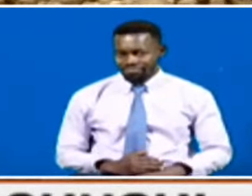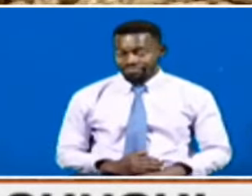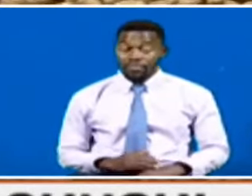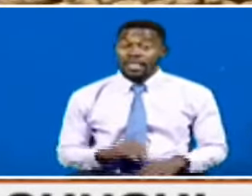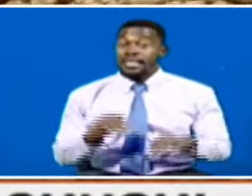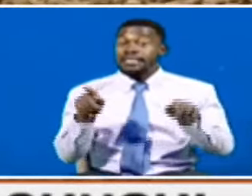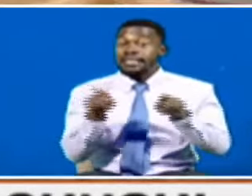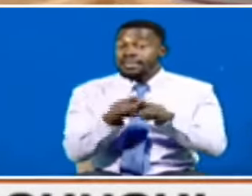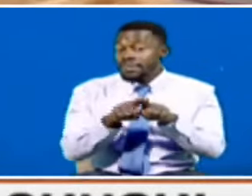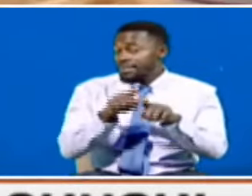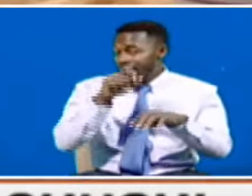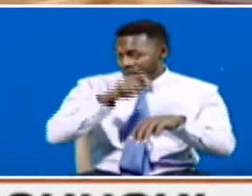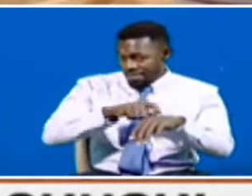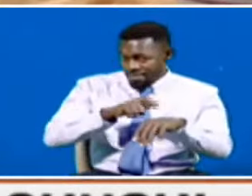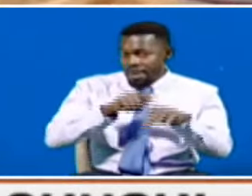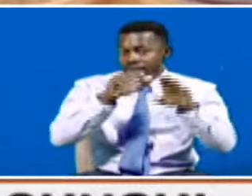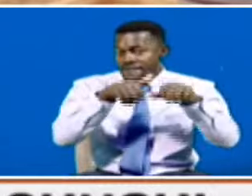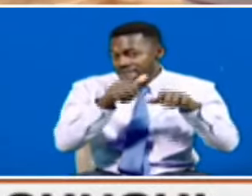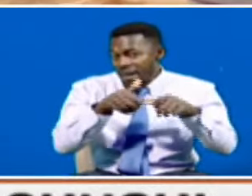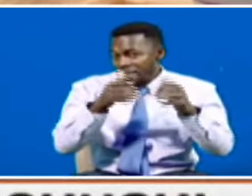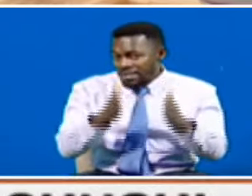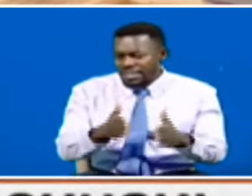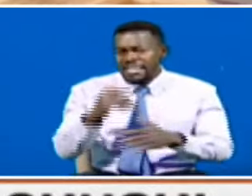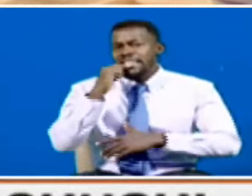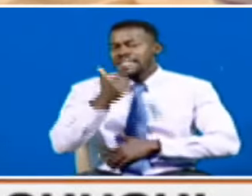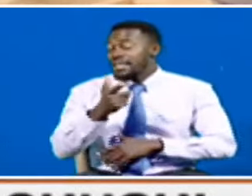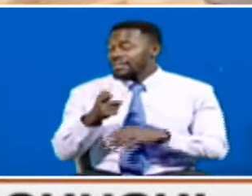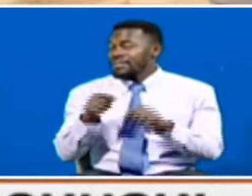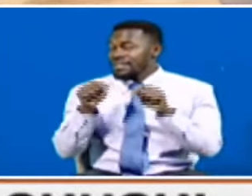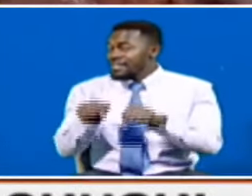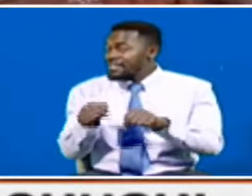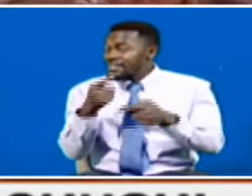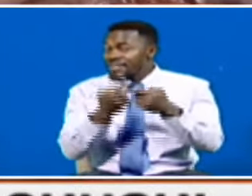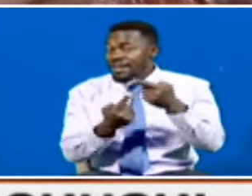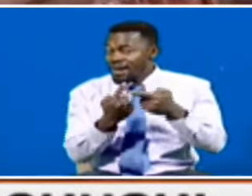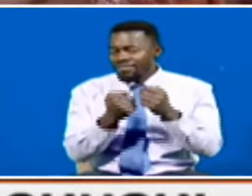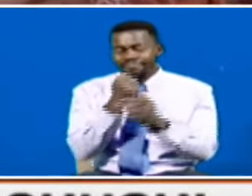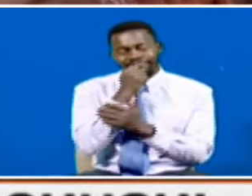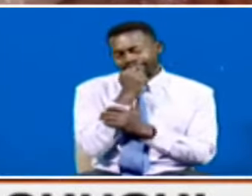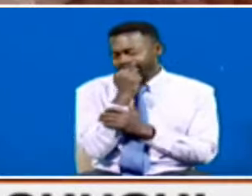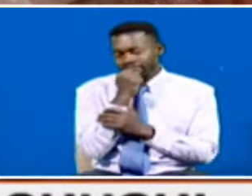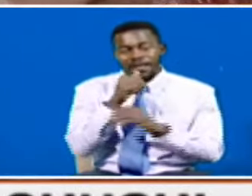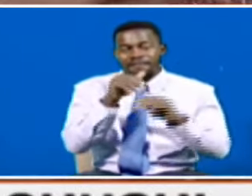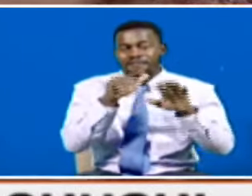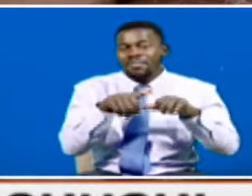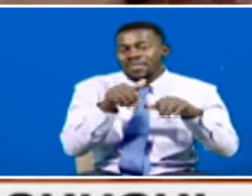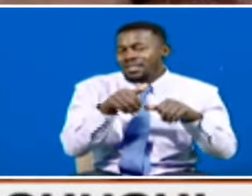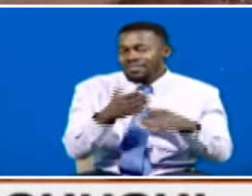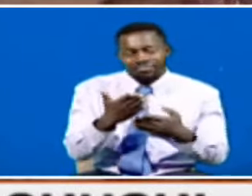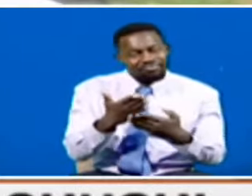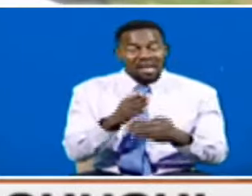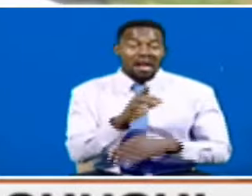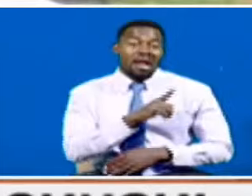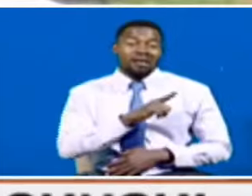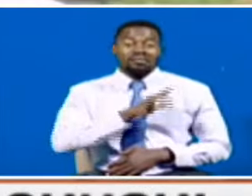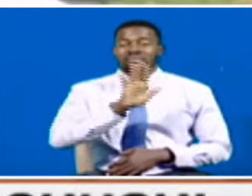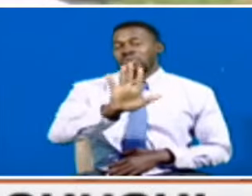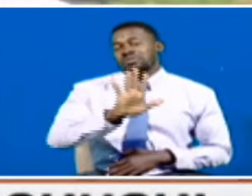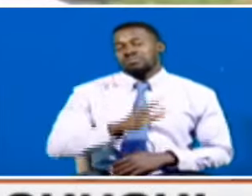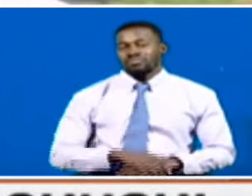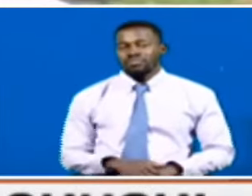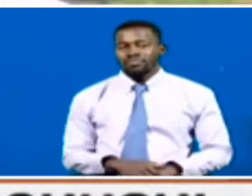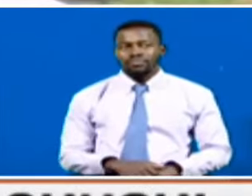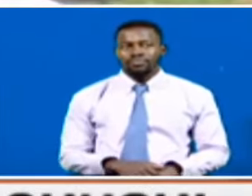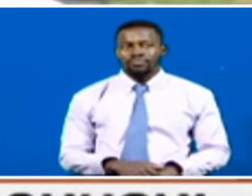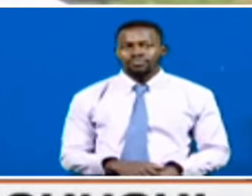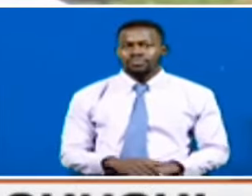wakulima hawa wakisema kilimo cha msimu huu ni cha kubahatisha, wamenyoshea kidole cha lawama kwa wizara ya kilimo. So supplier